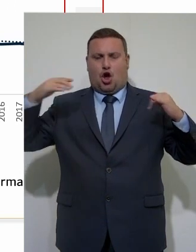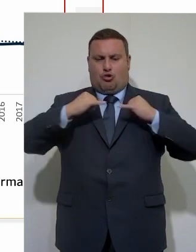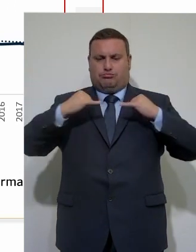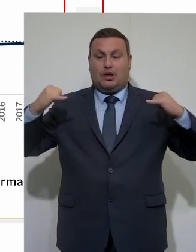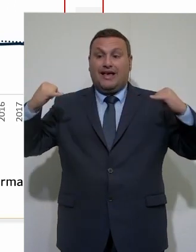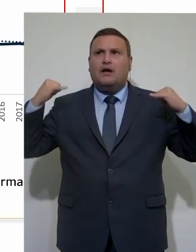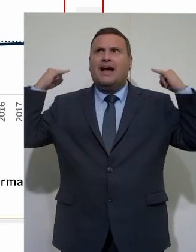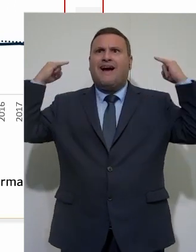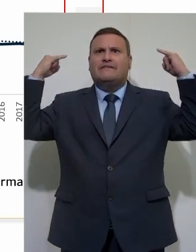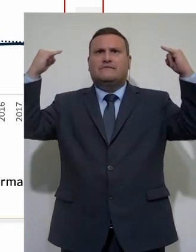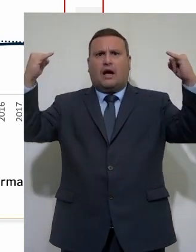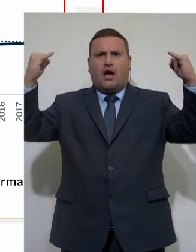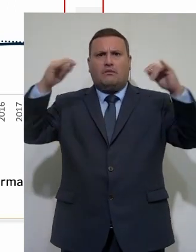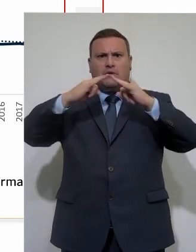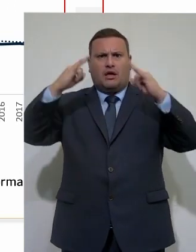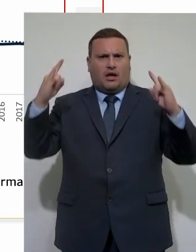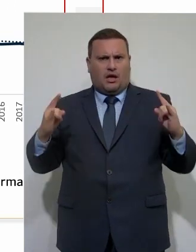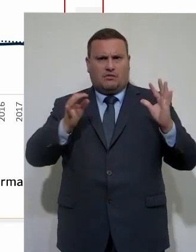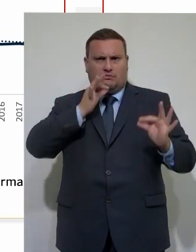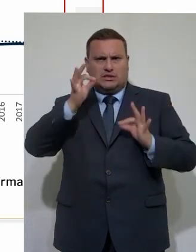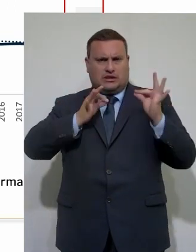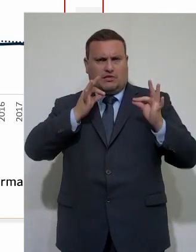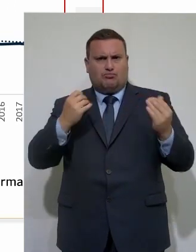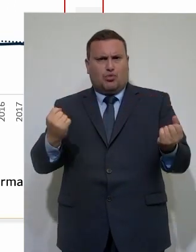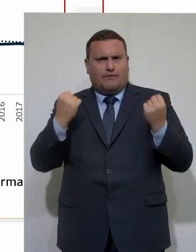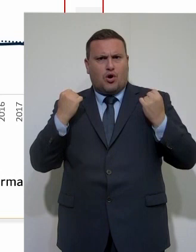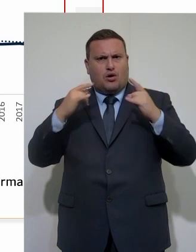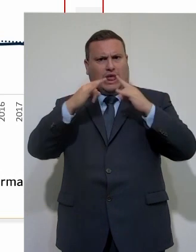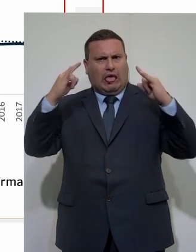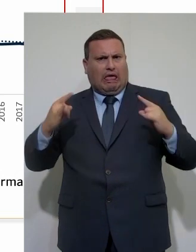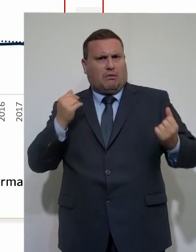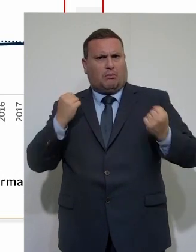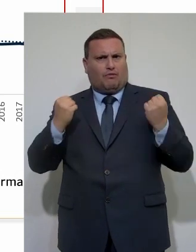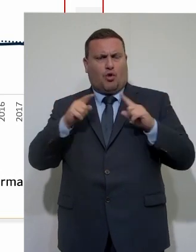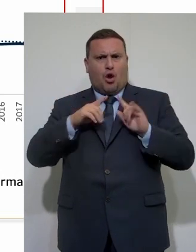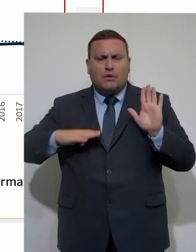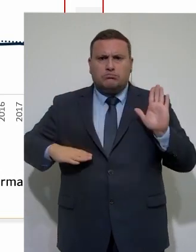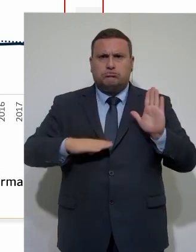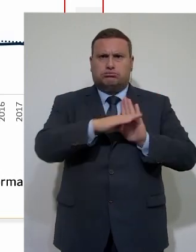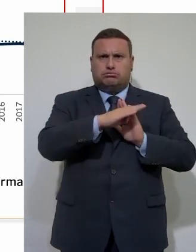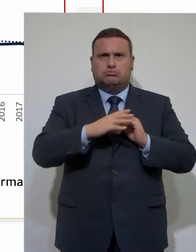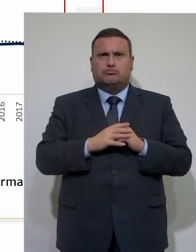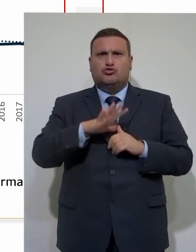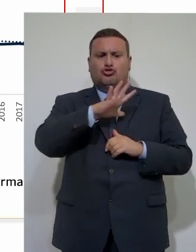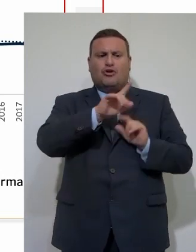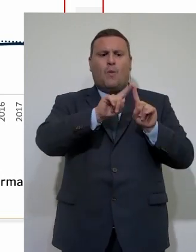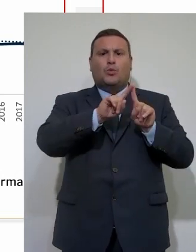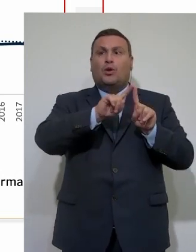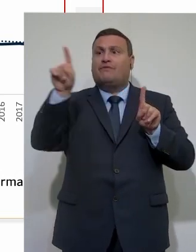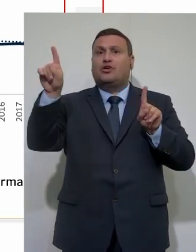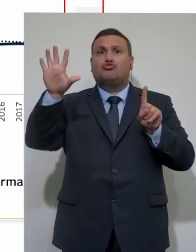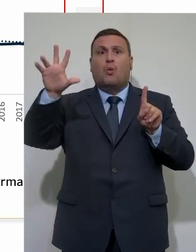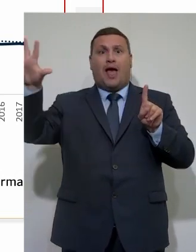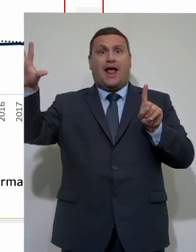per l'Italia della domanda complessiva del 51 fino al 58, mentre